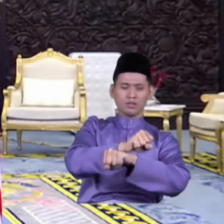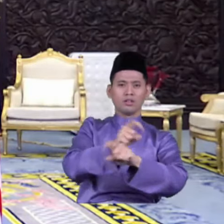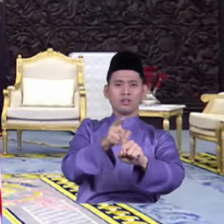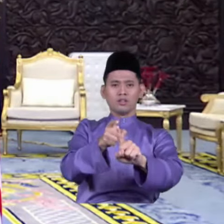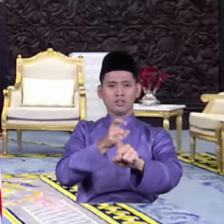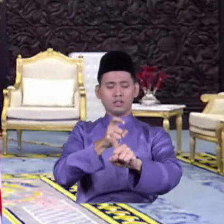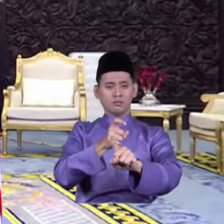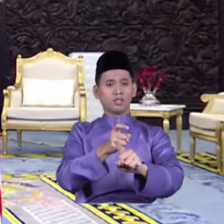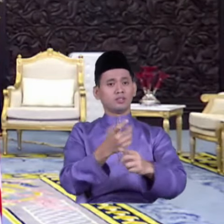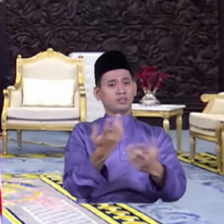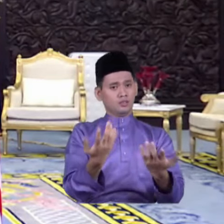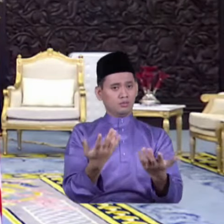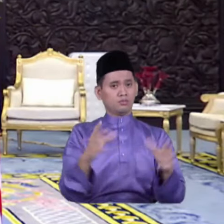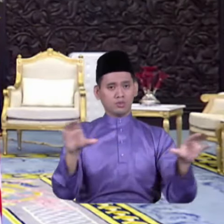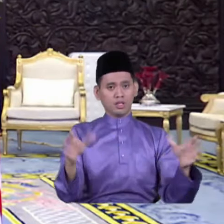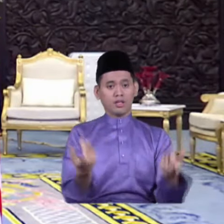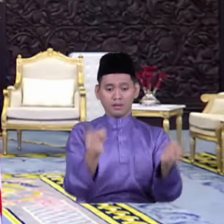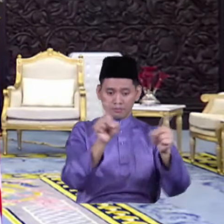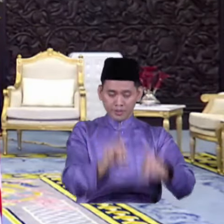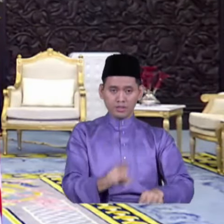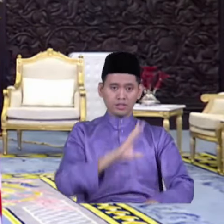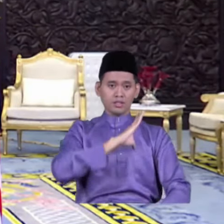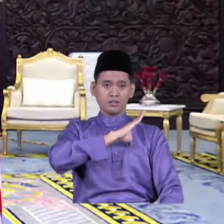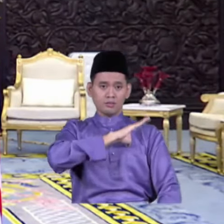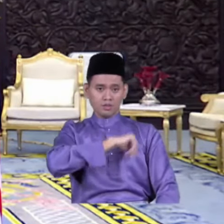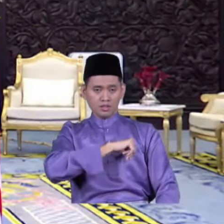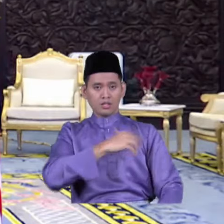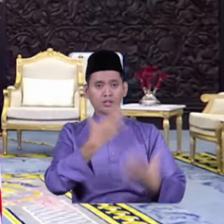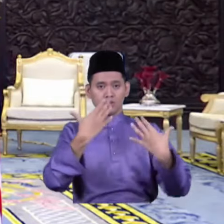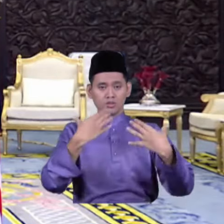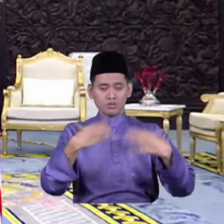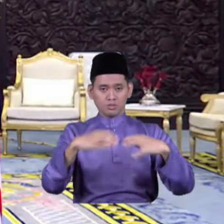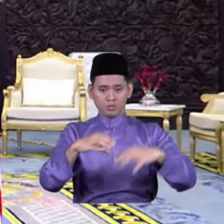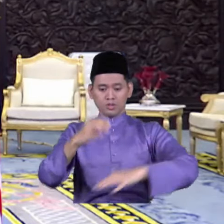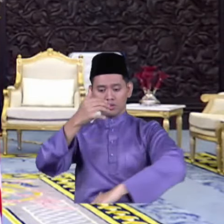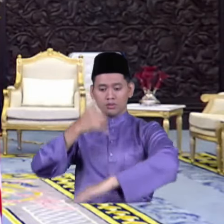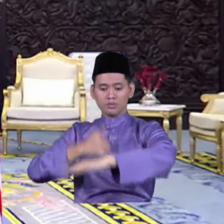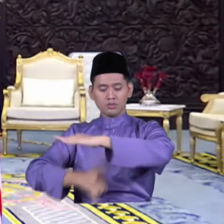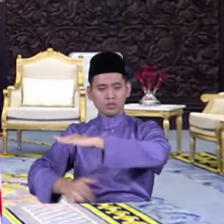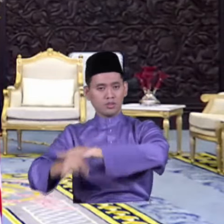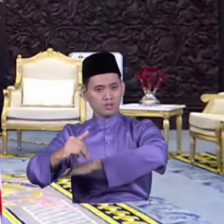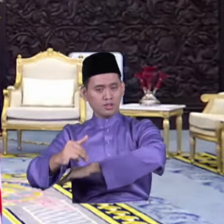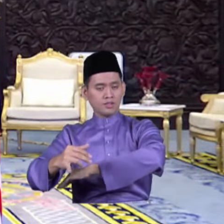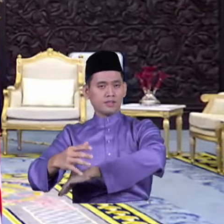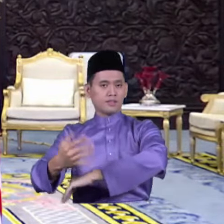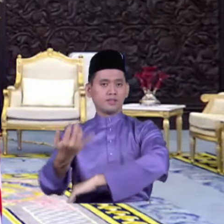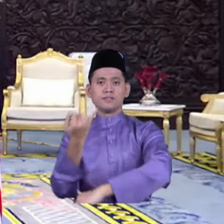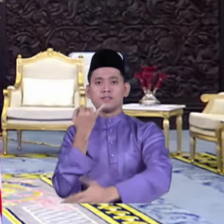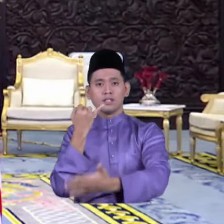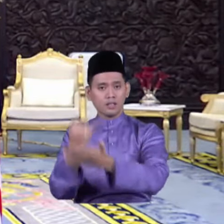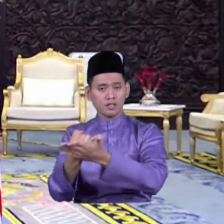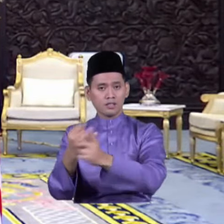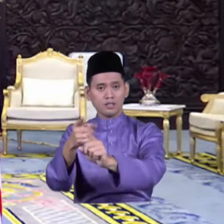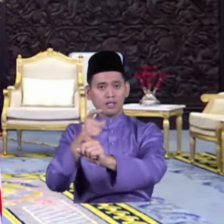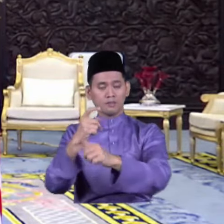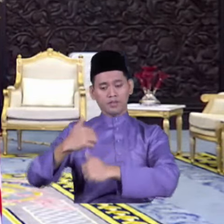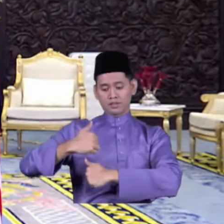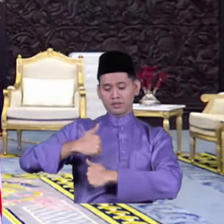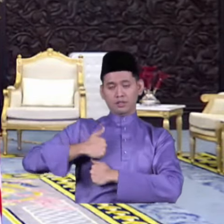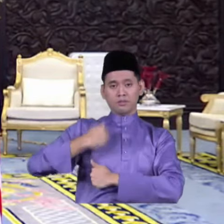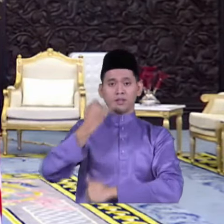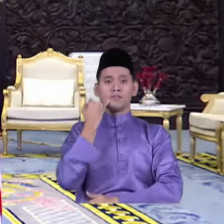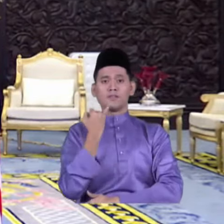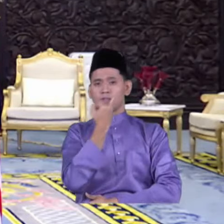Palestina dan penjuruhan ke dalam Masjid Al Aqsa oleh tentara Israel sebenarnya